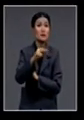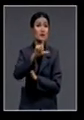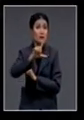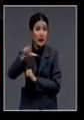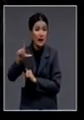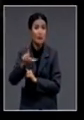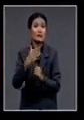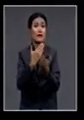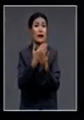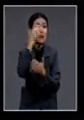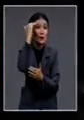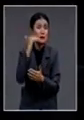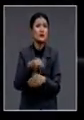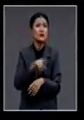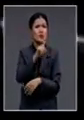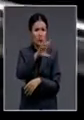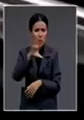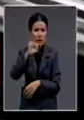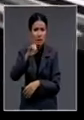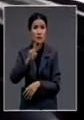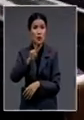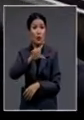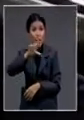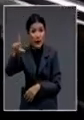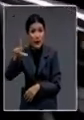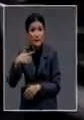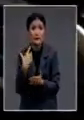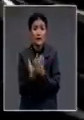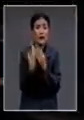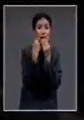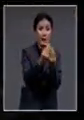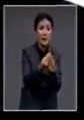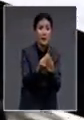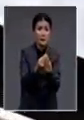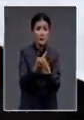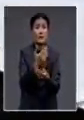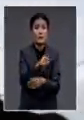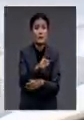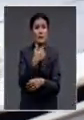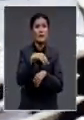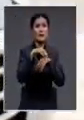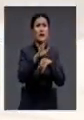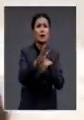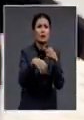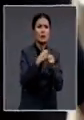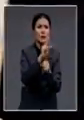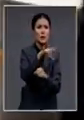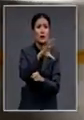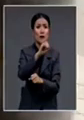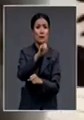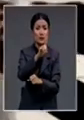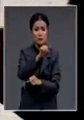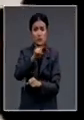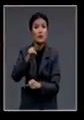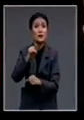292ล้านบาทในระหว่างการดำรงตำแหน่งในปี51ถึงปี56ในอีเนี่ยเข้า